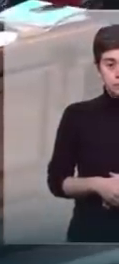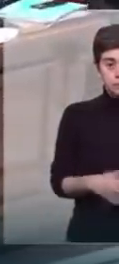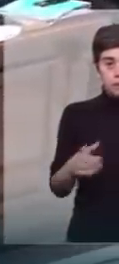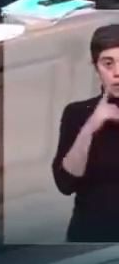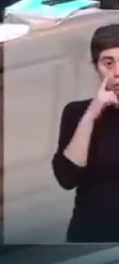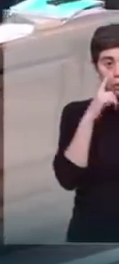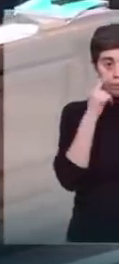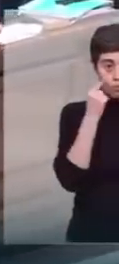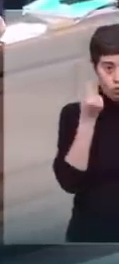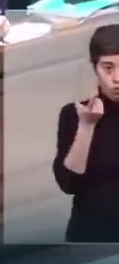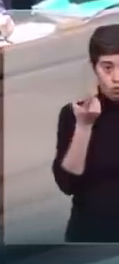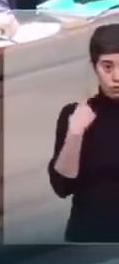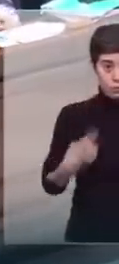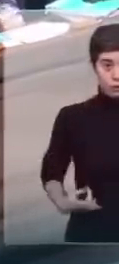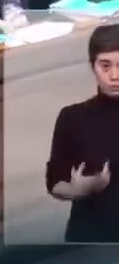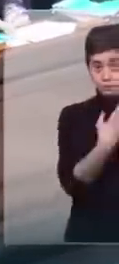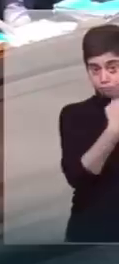Monsieur le député,